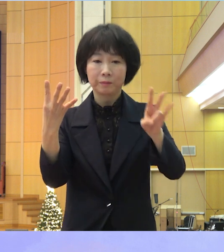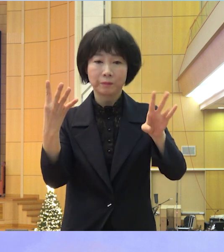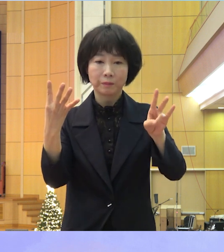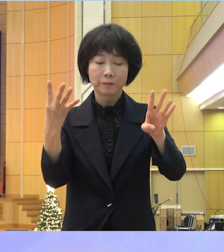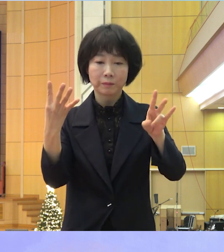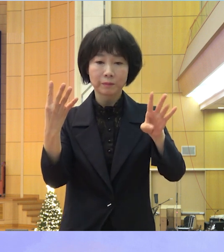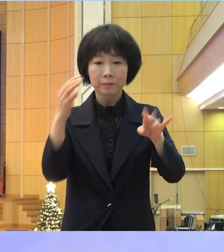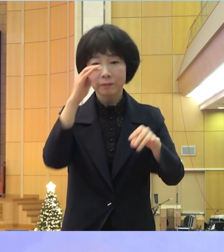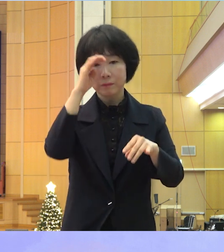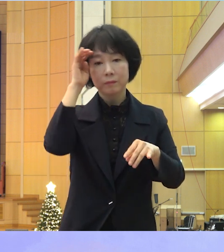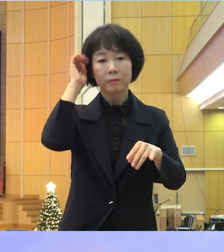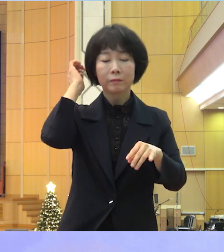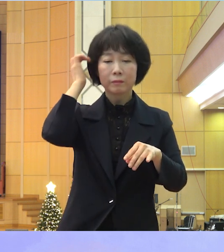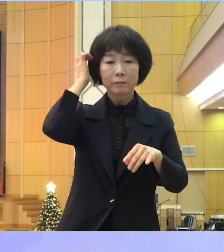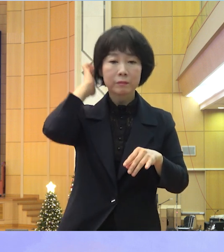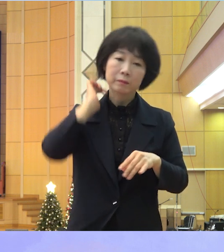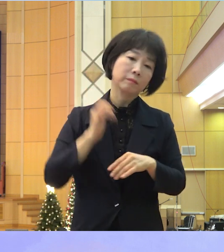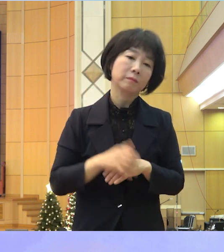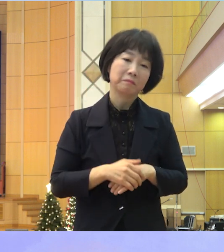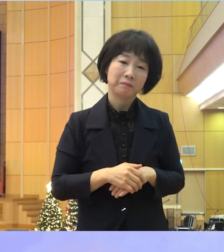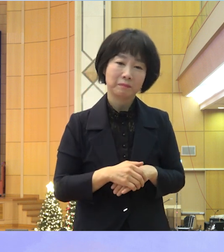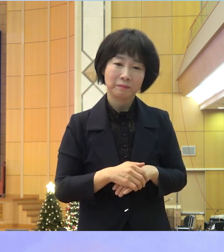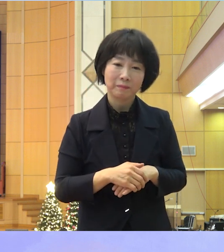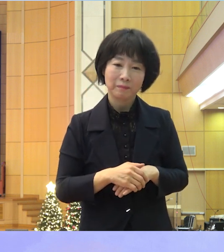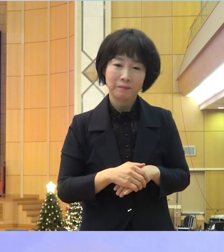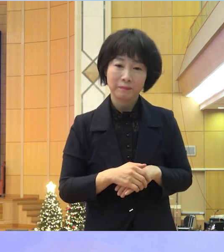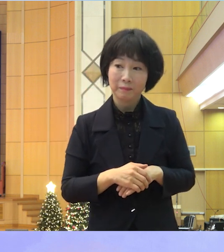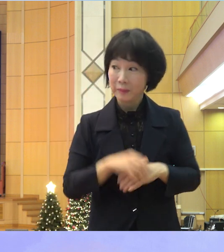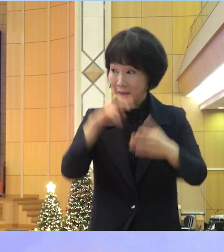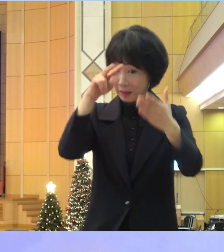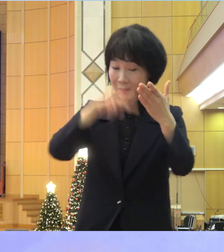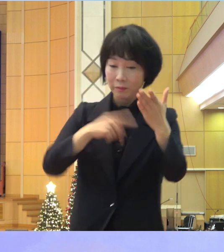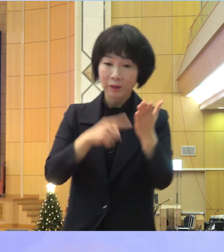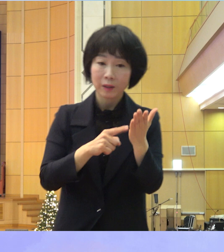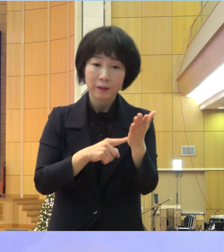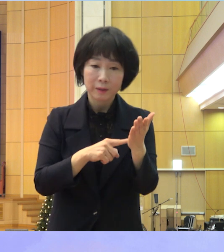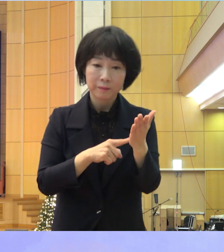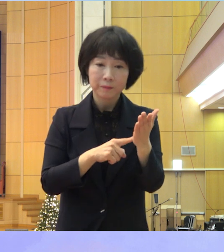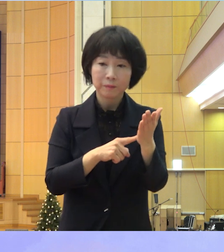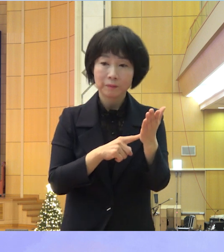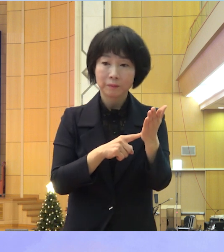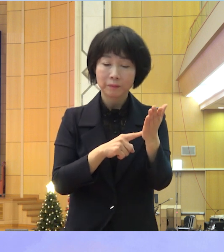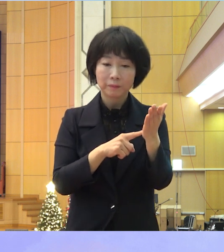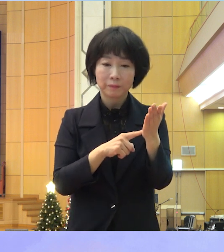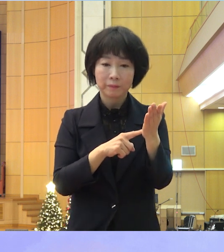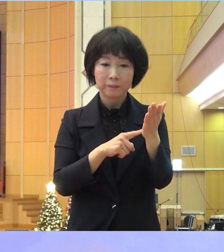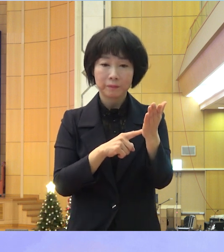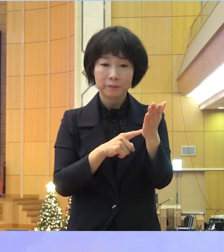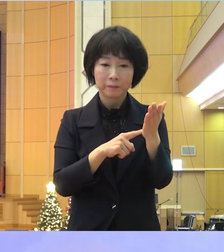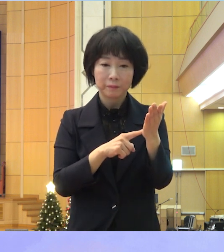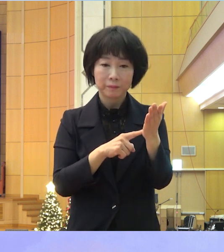그의 소문이 온 수리아에, 그냥 쭉 그냥 읽어보면 되고, 여러분도 뭐 성경 안 찾으면